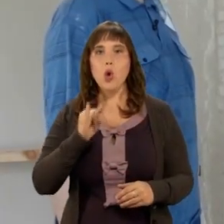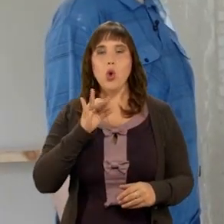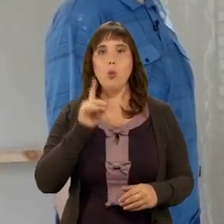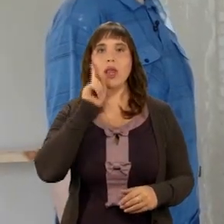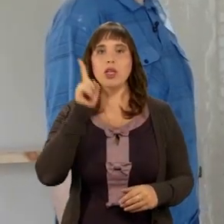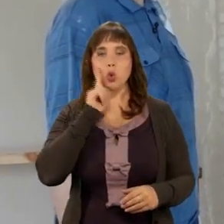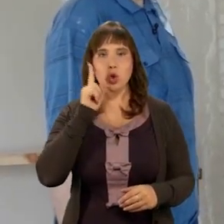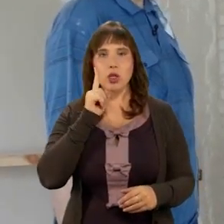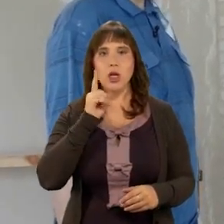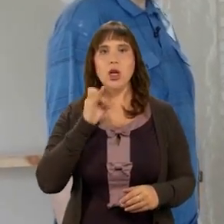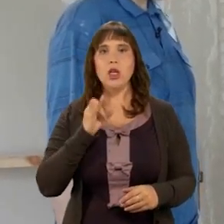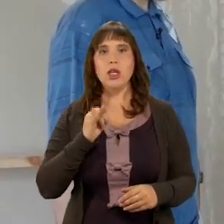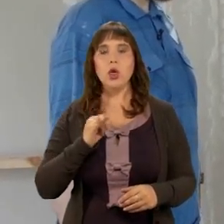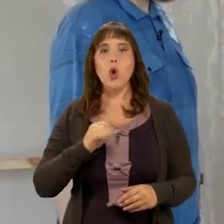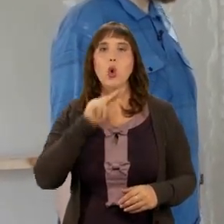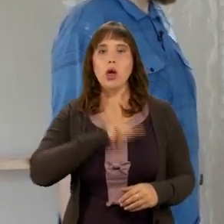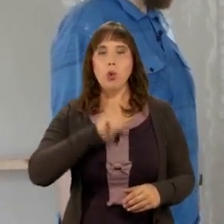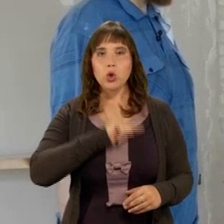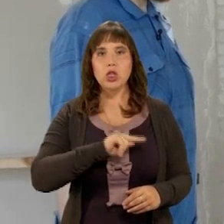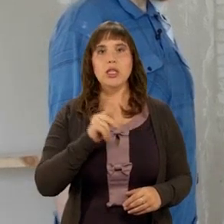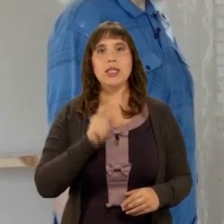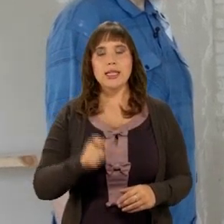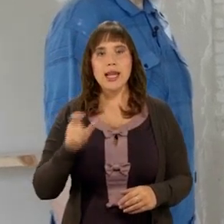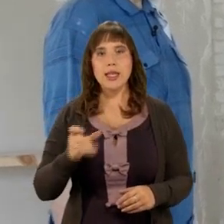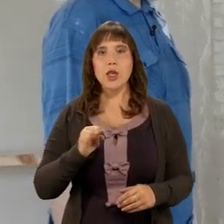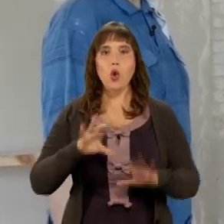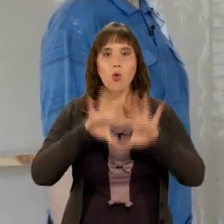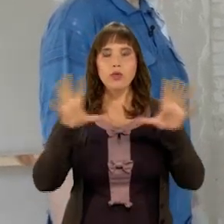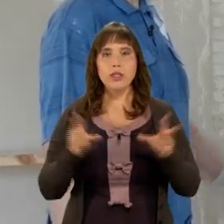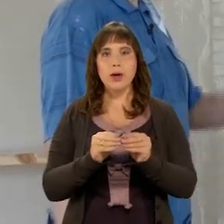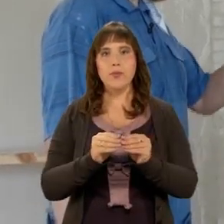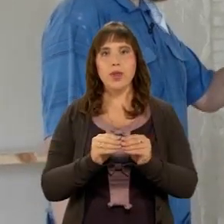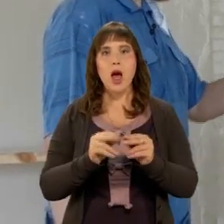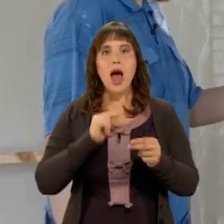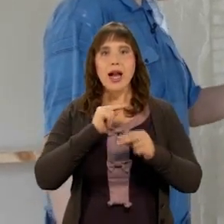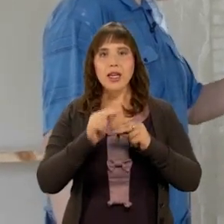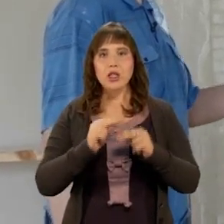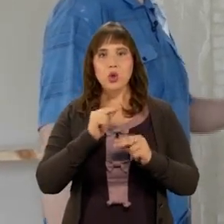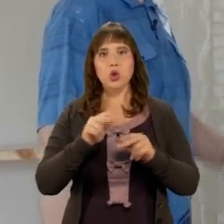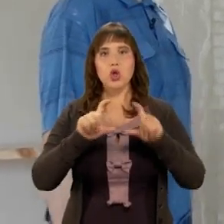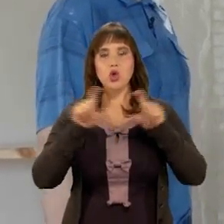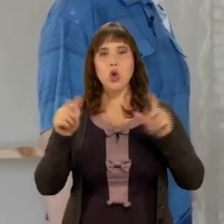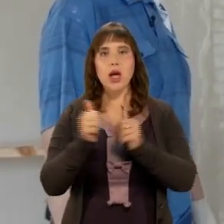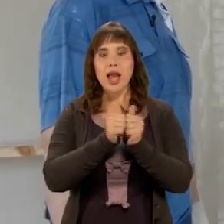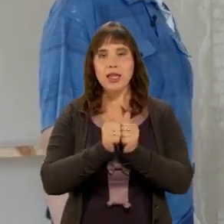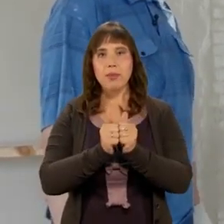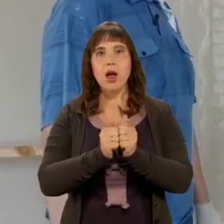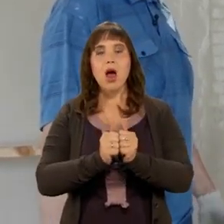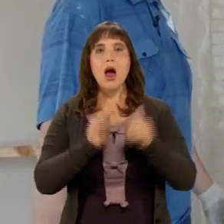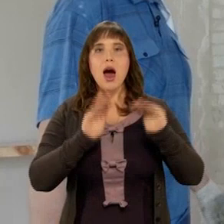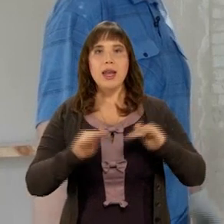у молодежи, и у работоспособного населения, да. У всех абсолютно. Тем более коррекционная школа рядом у нас, да, находится.